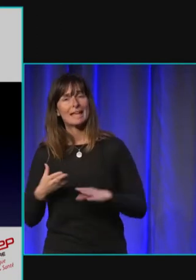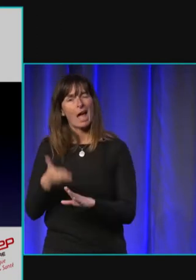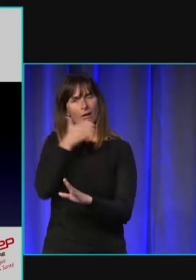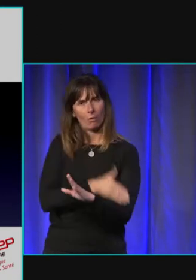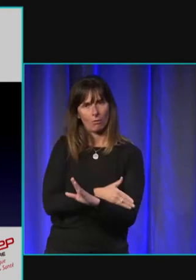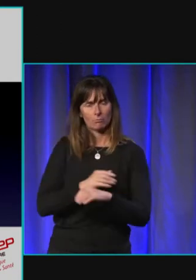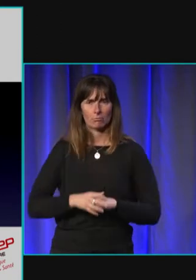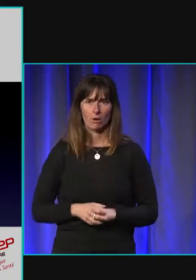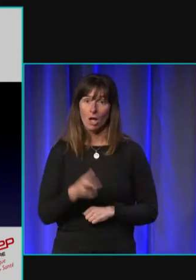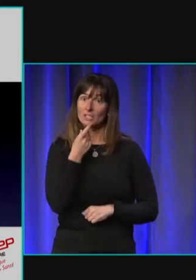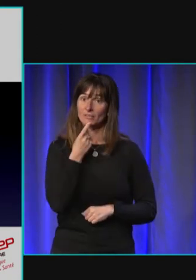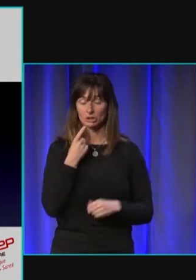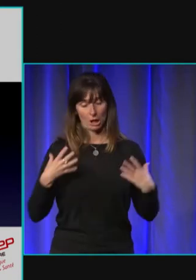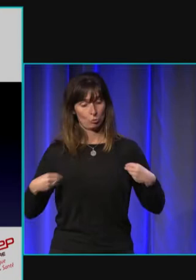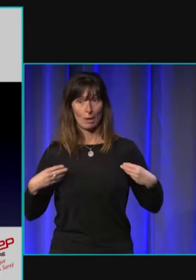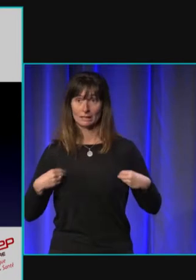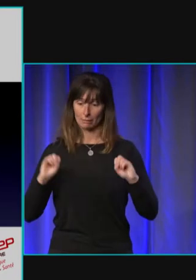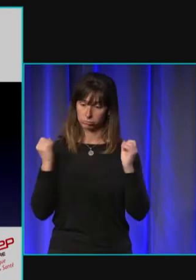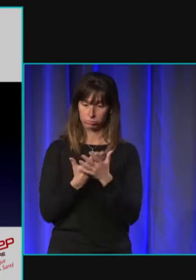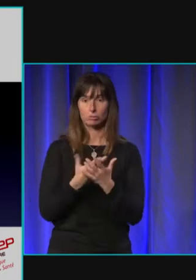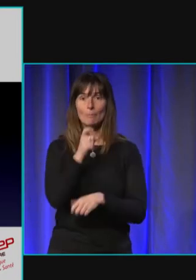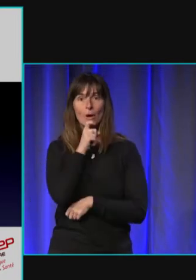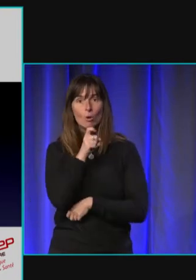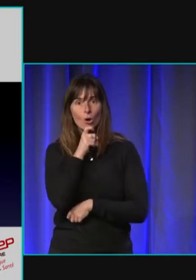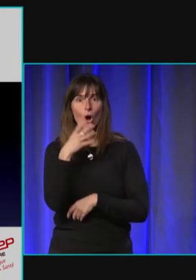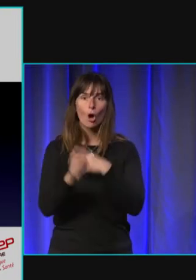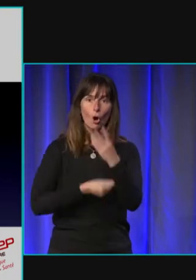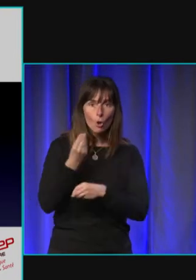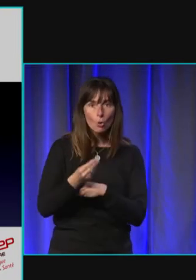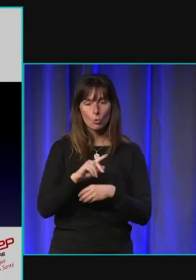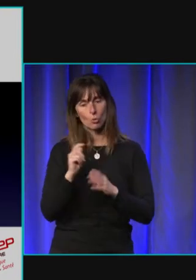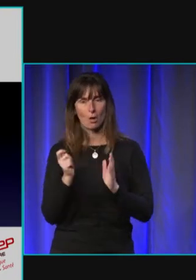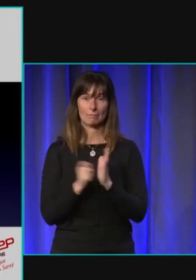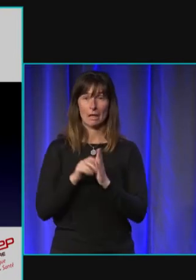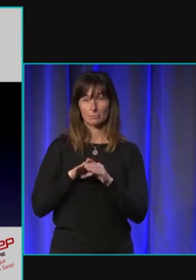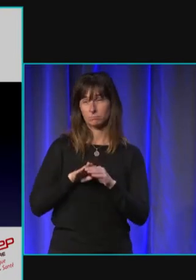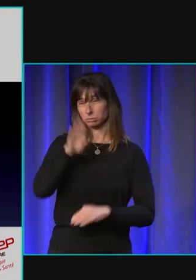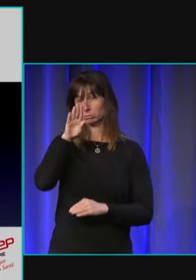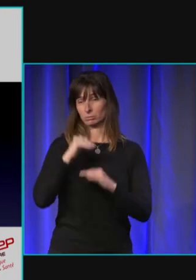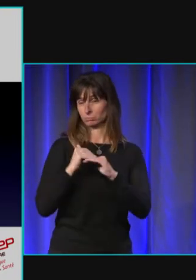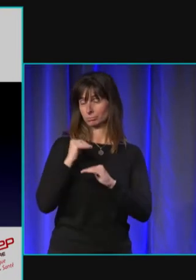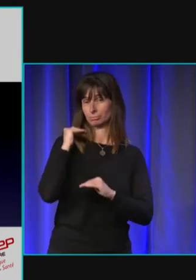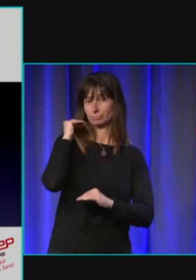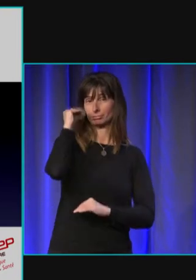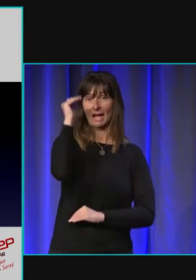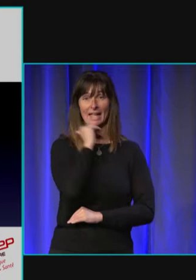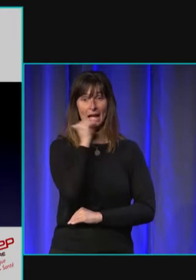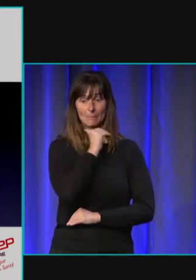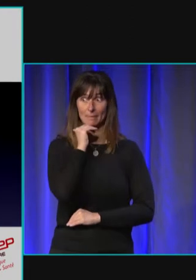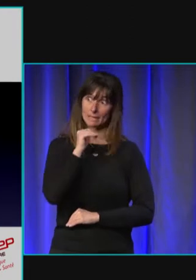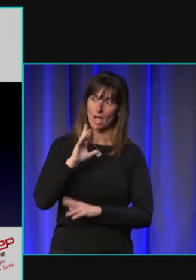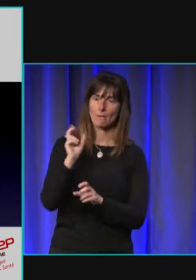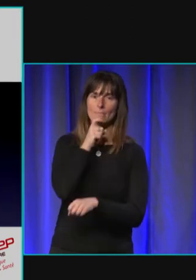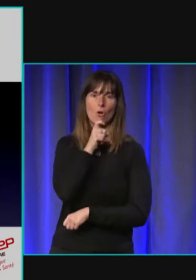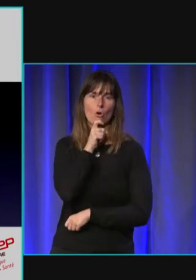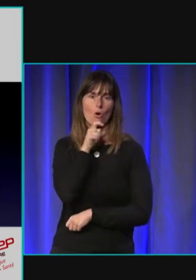encore passé la puberté ou qui n'a pas encore atteint son pic de croissance rapide, c'est-à-dire le pic de vélocité de croissance, qui a